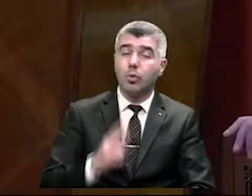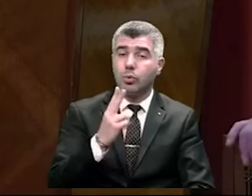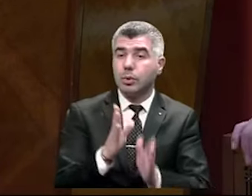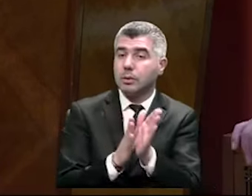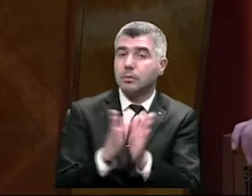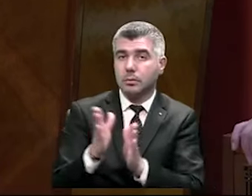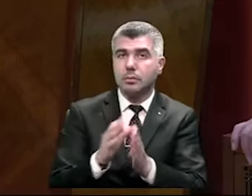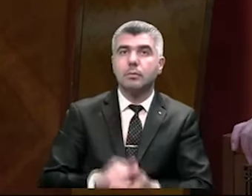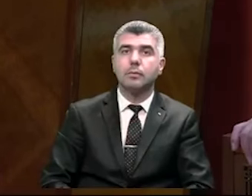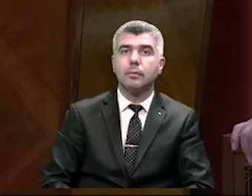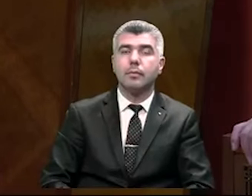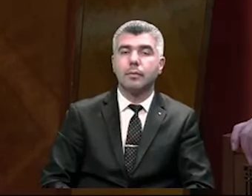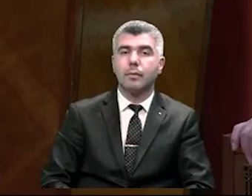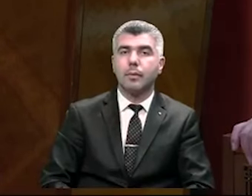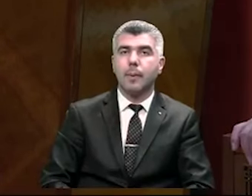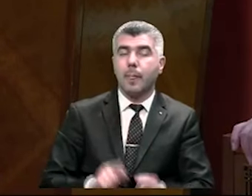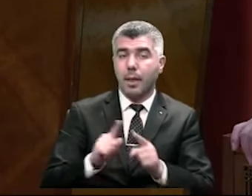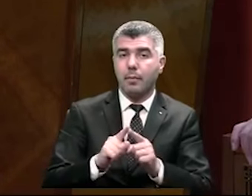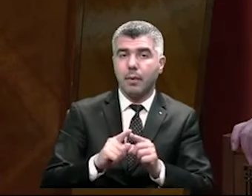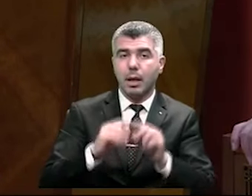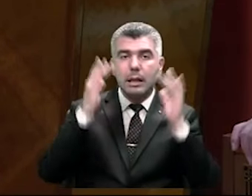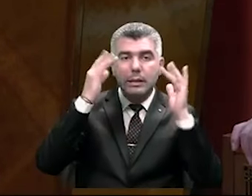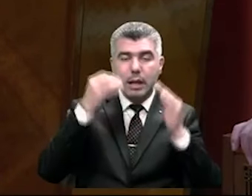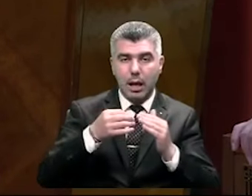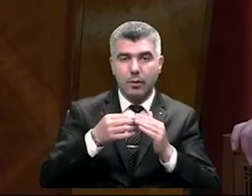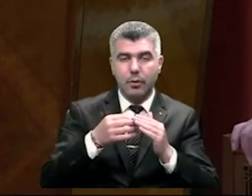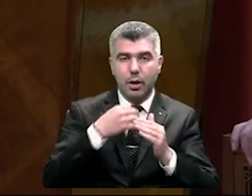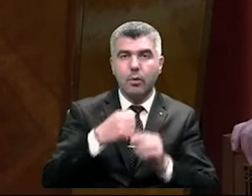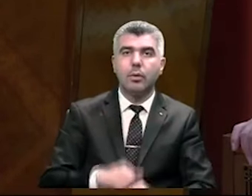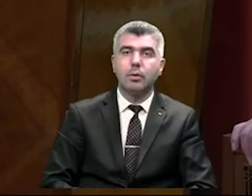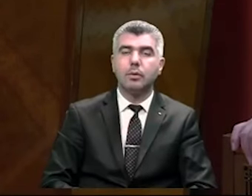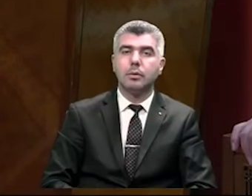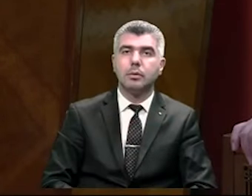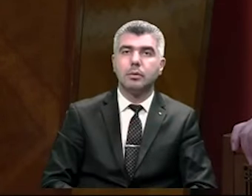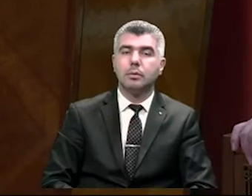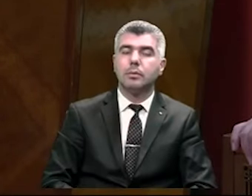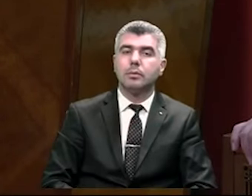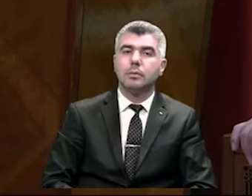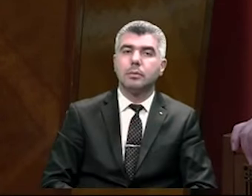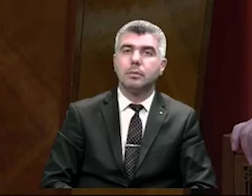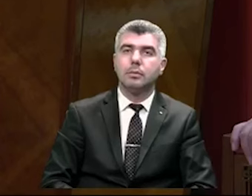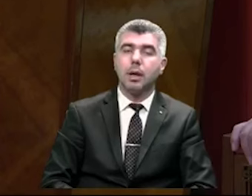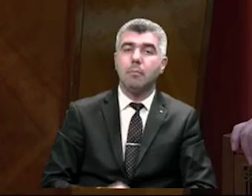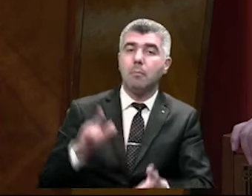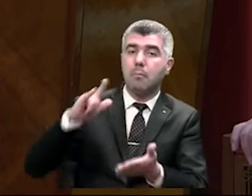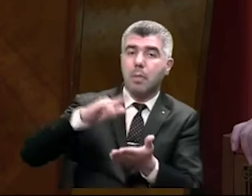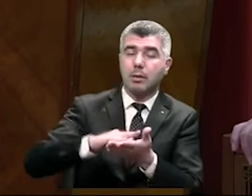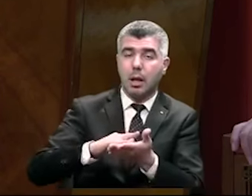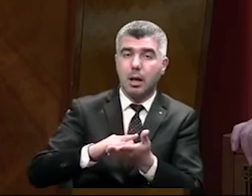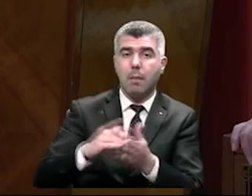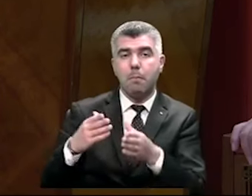بغيت نقولها ف هذ القضيه هذ ديال الثقافه بغ نذكر بانه مطار